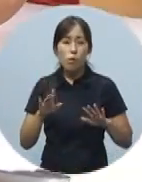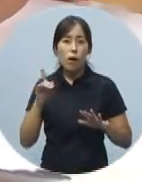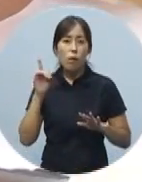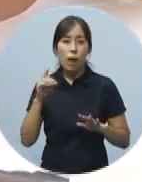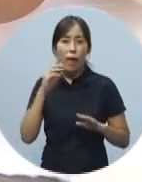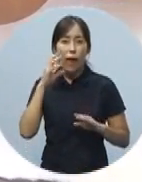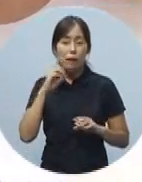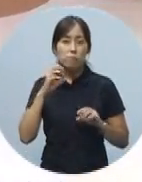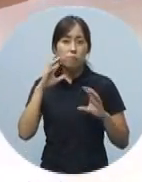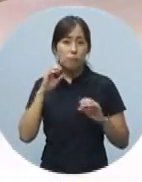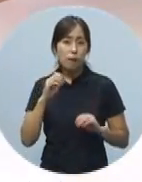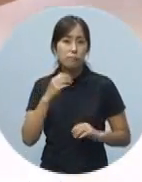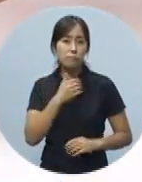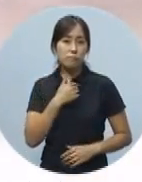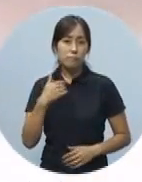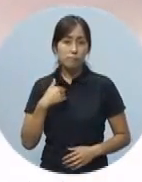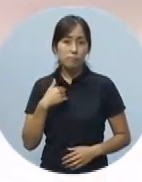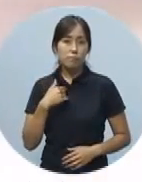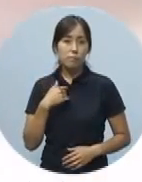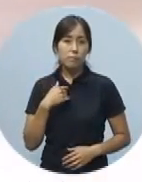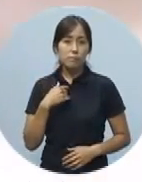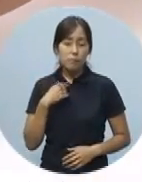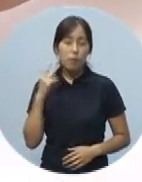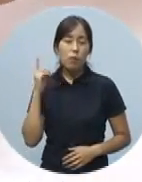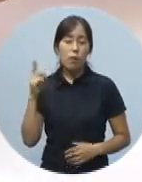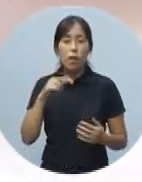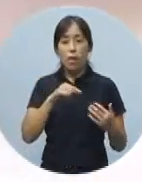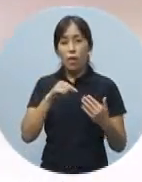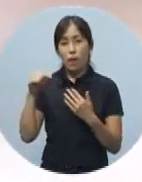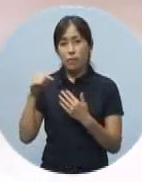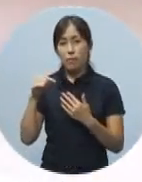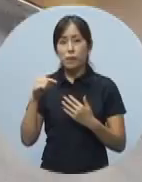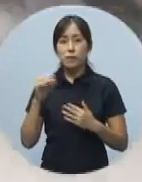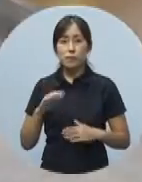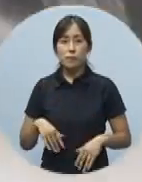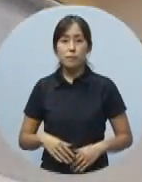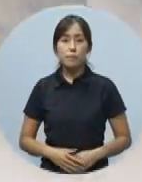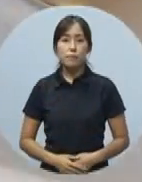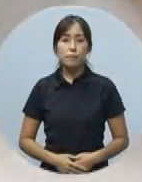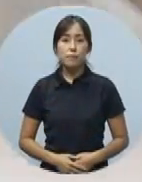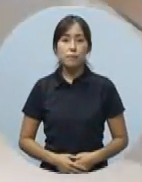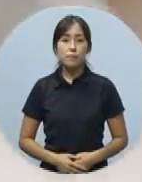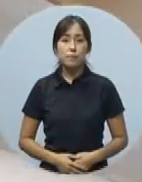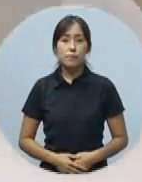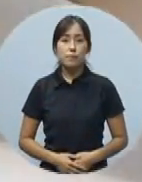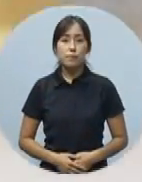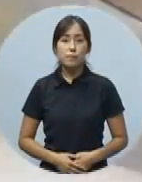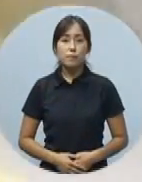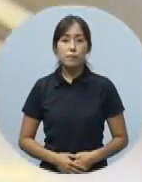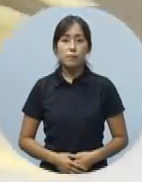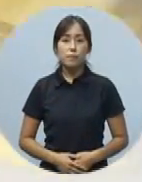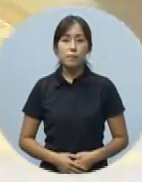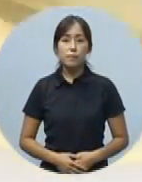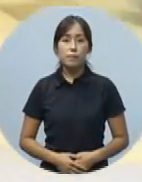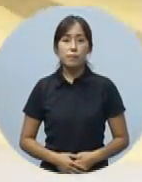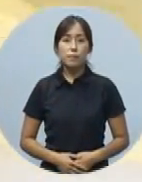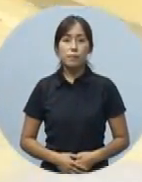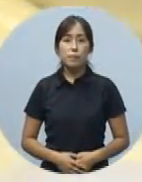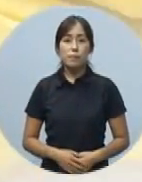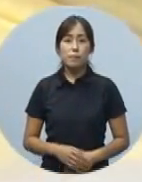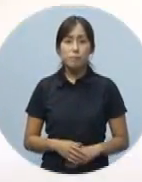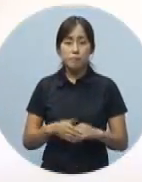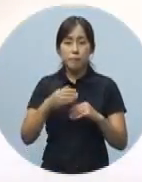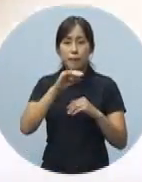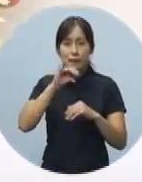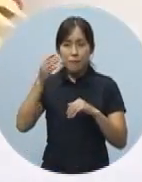したいのでメイクインを使うようにしましたけど、 はい、メイクインを16本切り